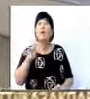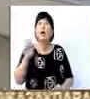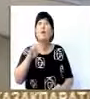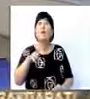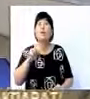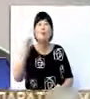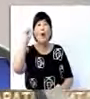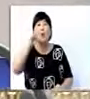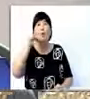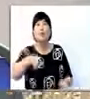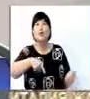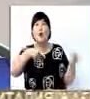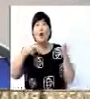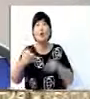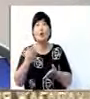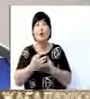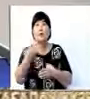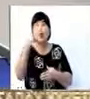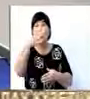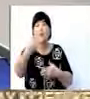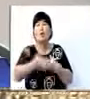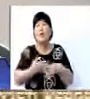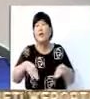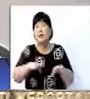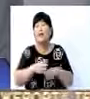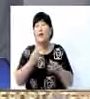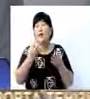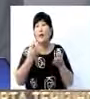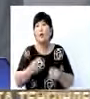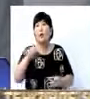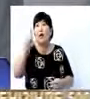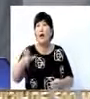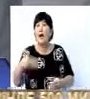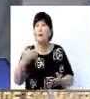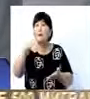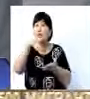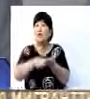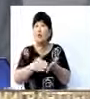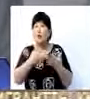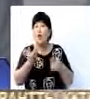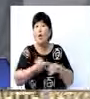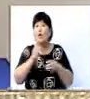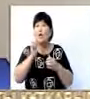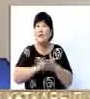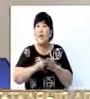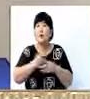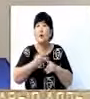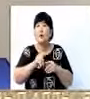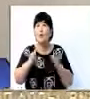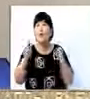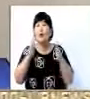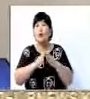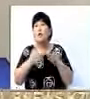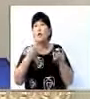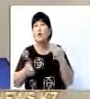Ботабаеваның Өзбекстаннан көшіп келгеніне 4 жылға жуықтапты. Десе де әлі күнге дейін азаматтық тіркеуде жоқ. Соның салдарынан қазір оның не